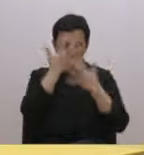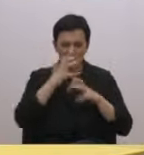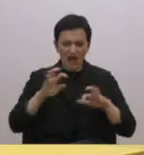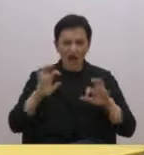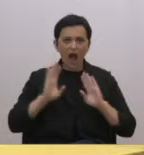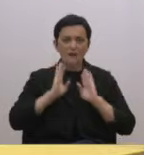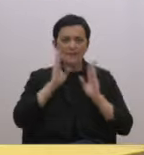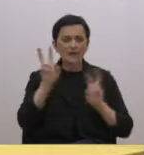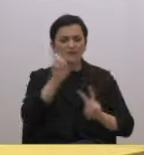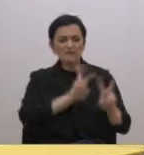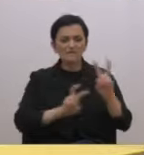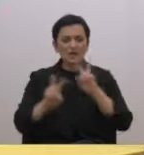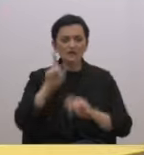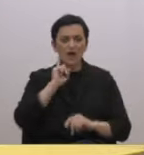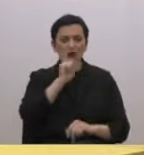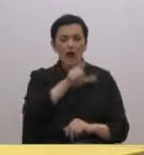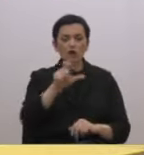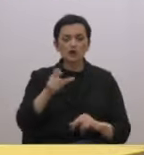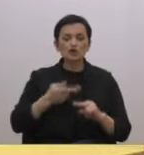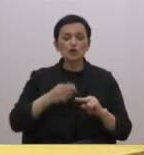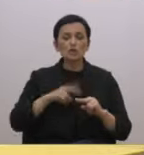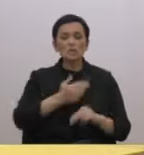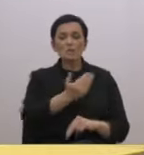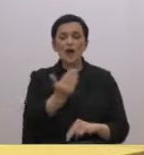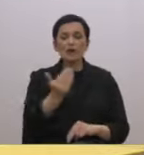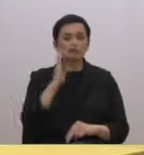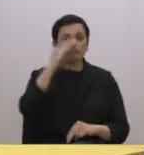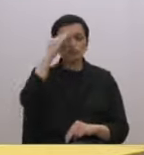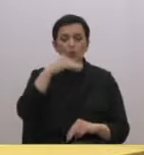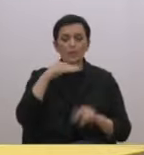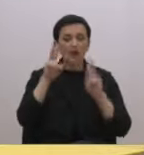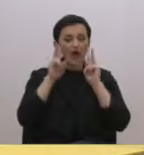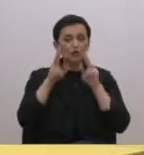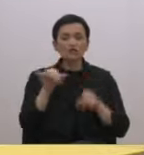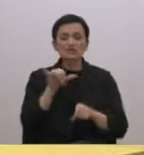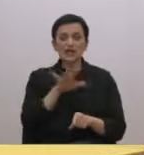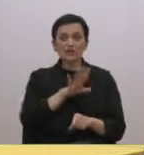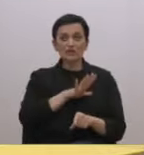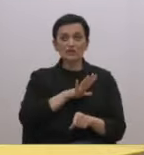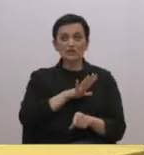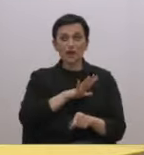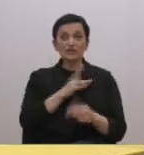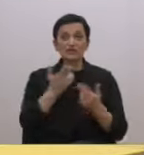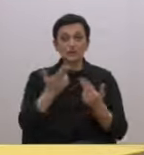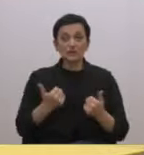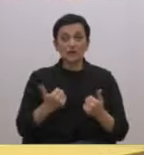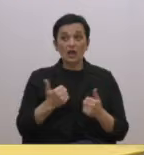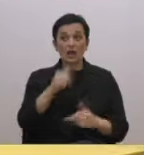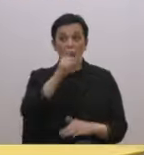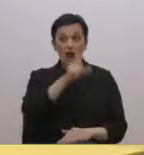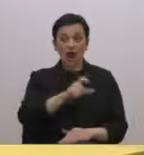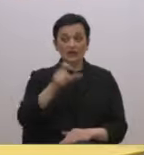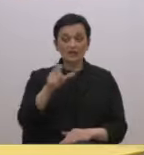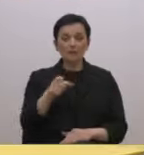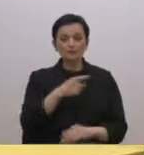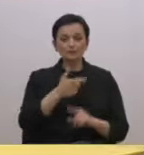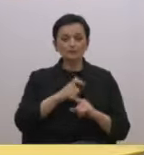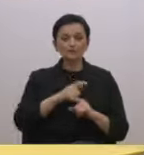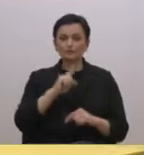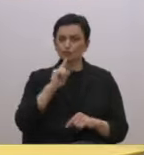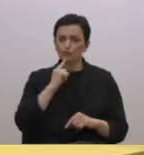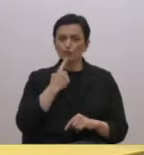ვეძებდით ახალგაზრდებს, იმიტომ რომ მათმა მშობლებმაც არ იცოდნენ სად იყვნენ. დიახ, ამ ადამიანებისთვის ძალიან